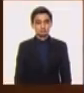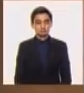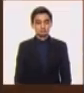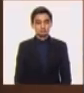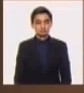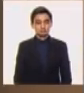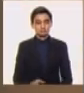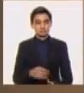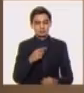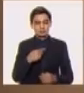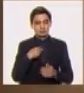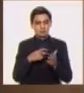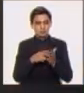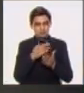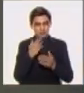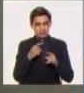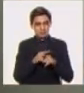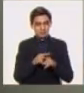күшевасын алыңдаршы, суретке түсіріп алайын. Давай.